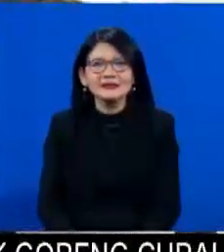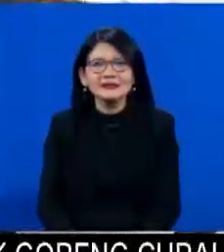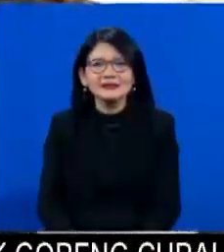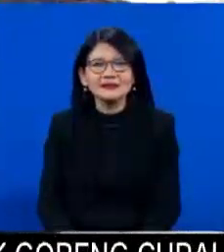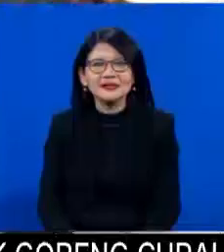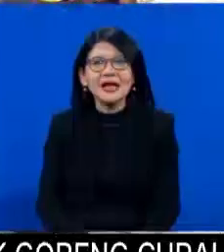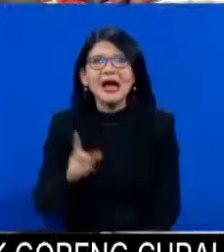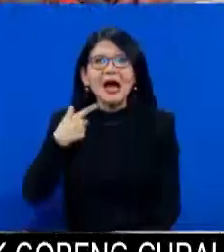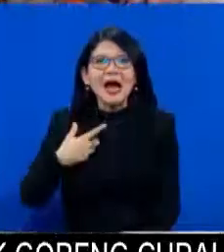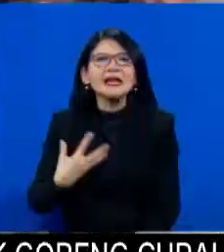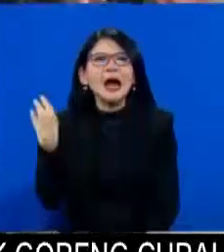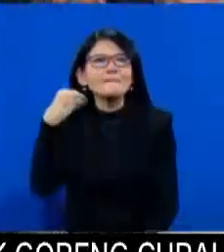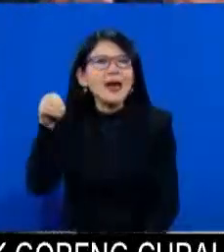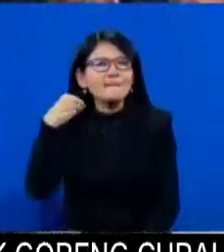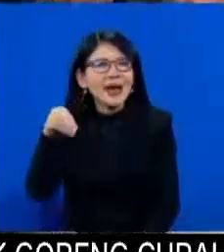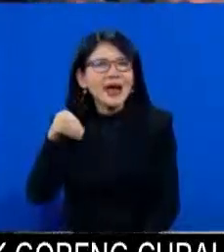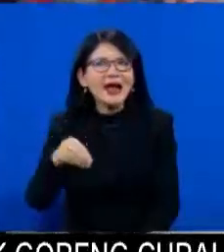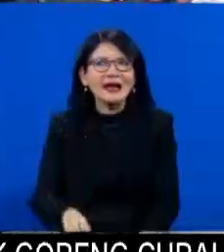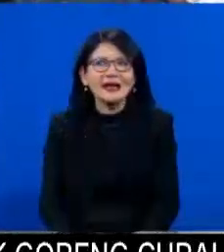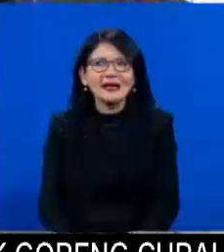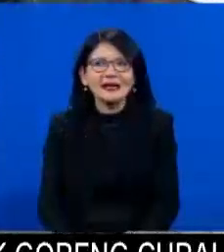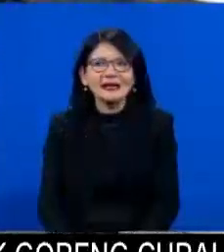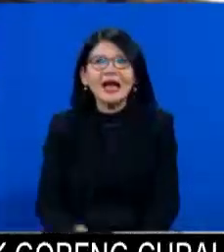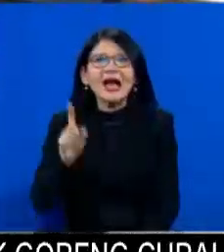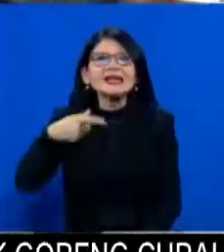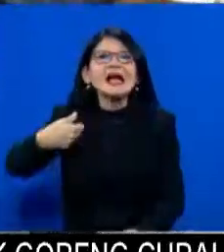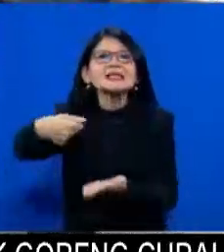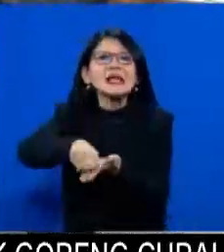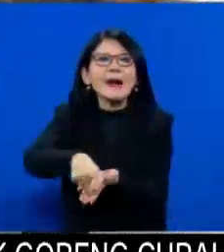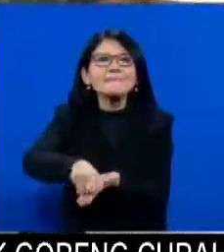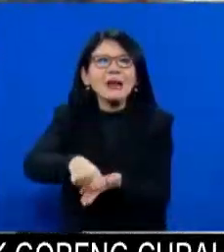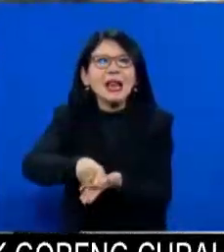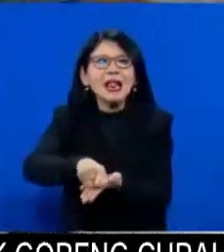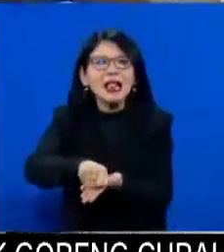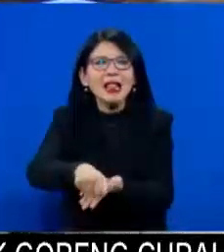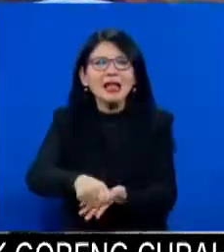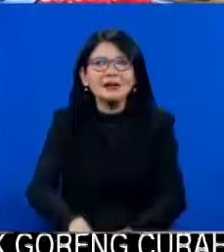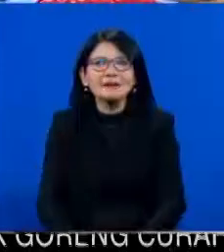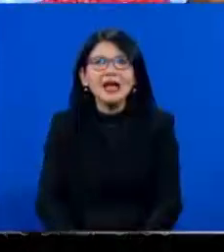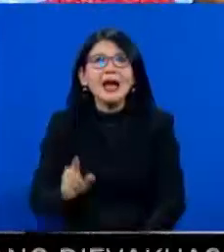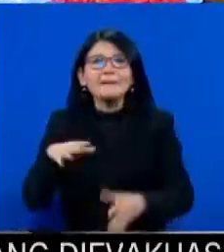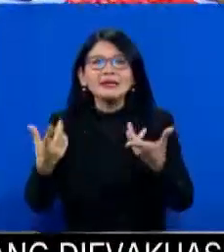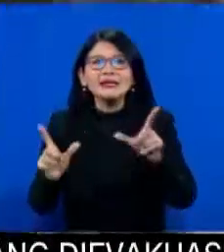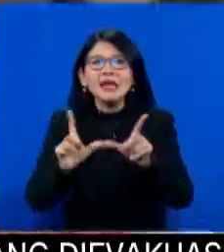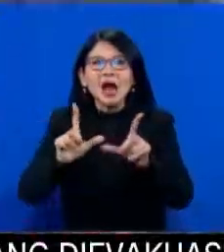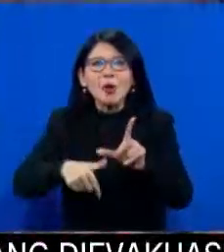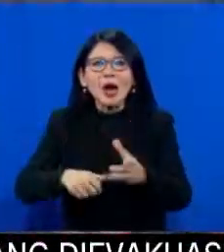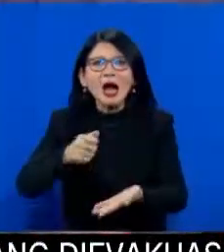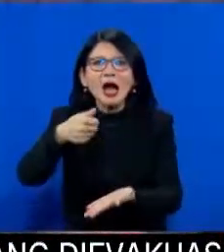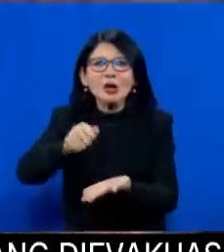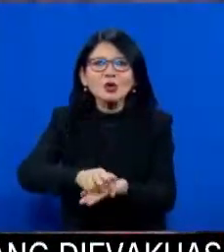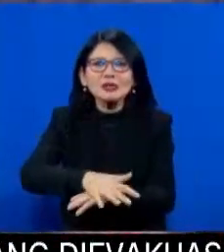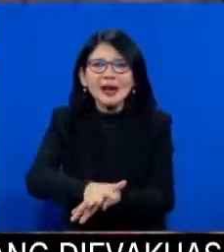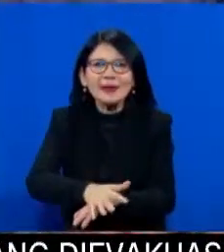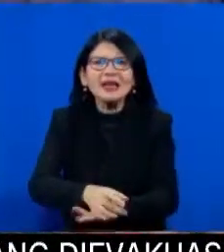ya, ada bebeknya. Yang juga gak kalah penting ini adalah sambelnya. Dan biasanya warung penyetan tuh nyediain 1-2